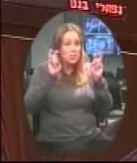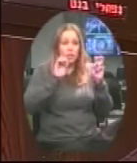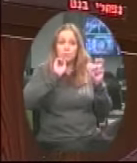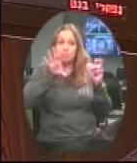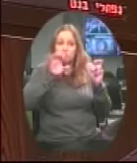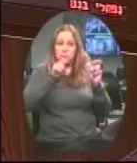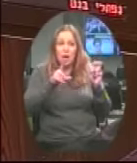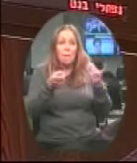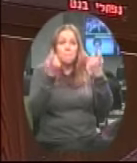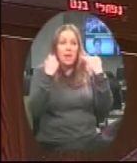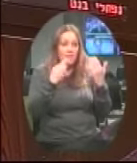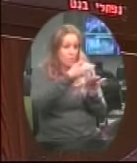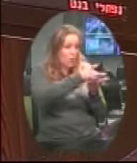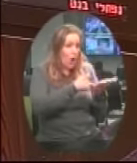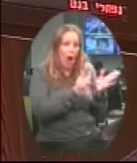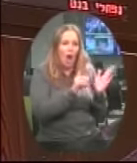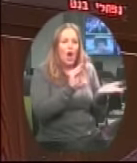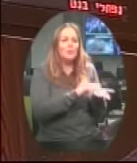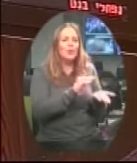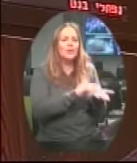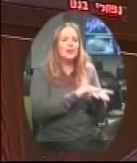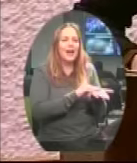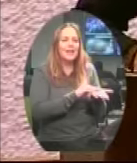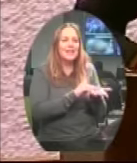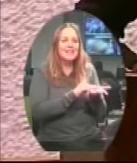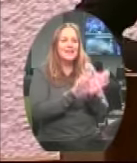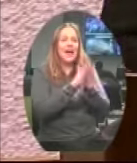יוכנסו לגרסה הסופית. חברי הכנסת לא היססו